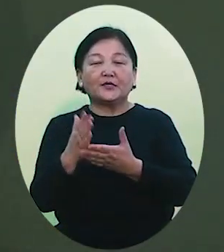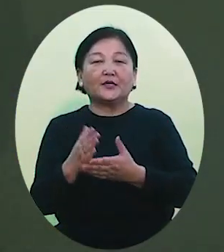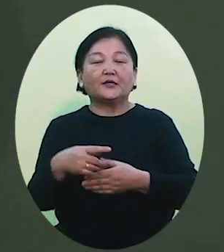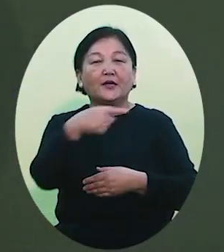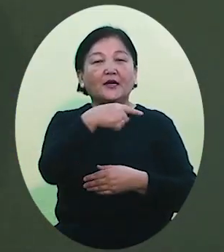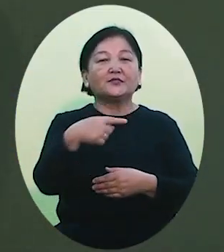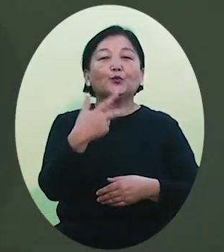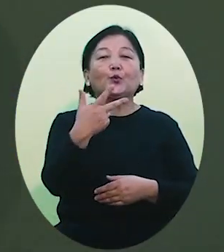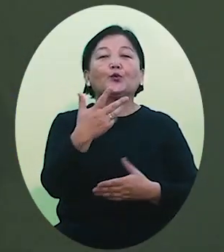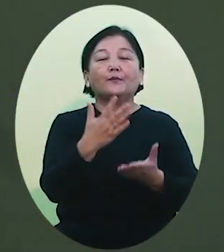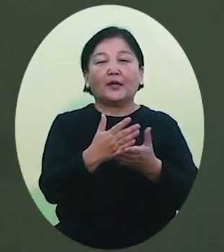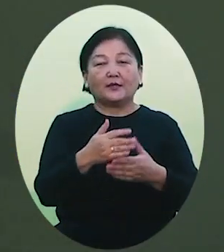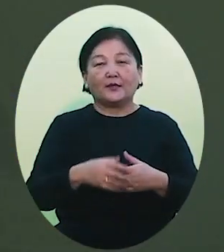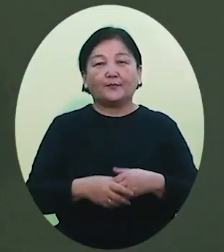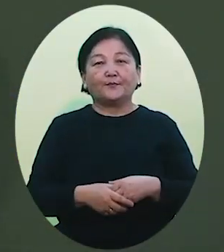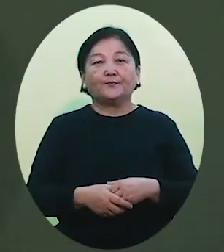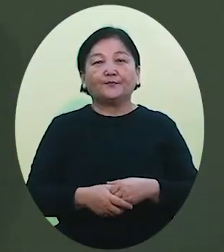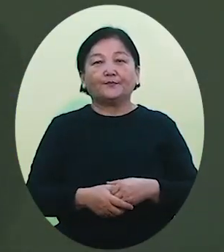4.